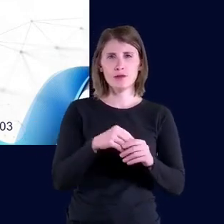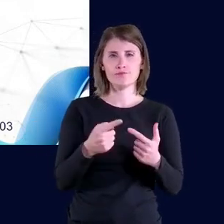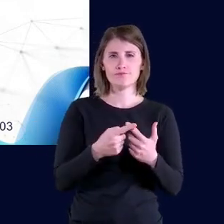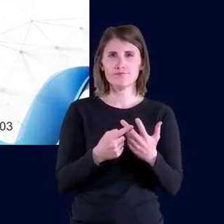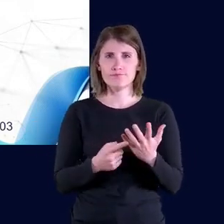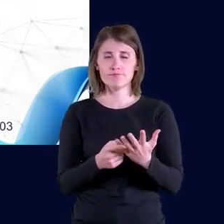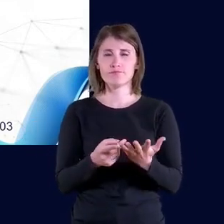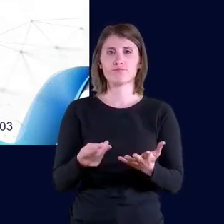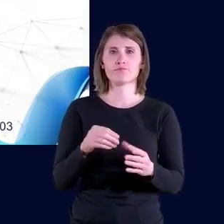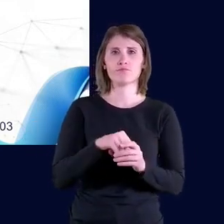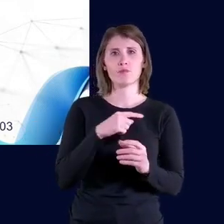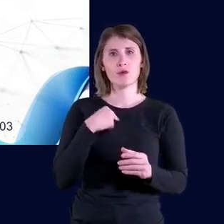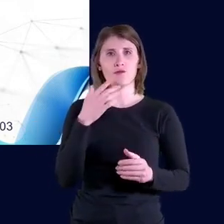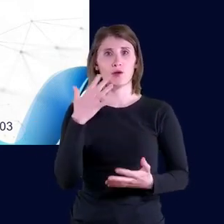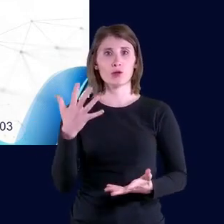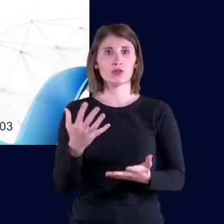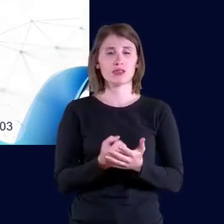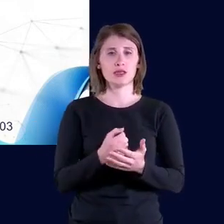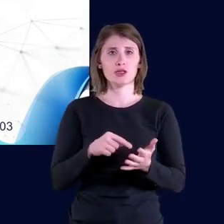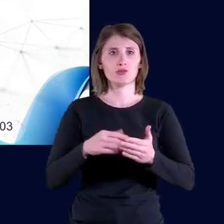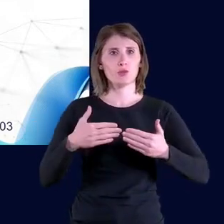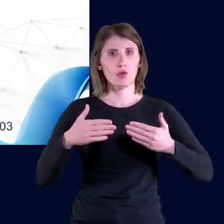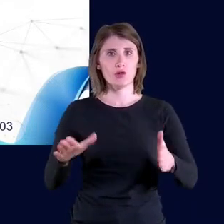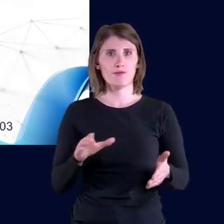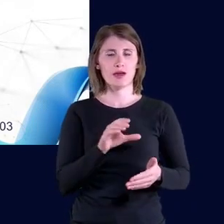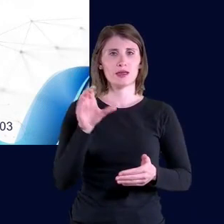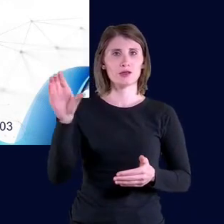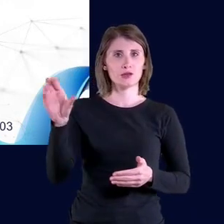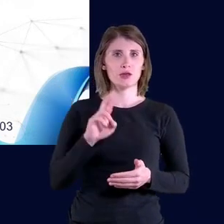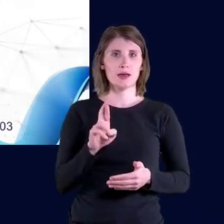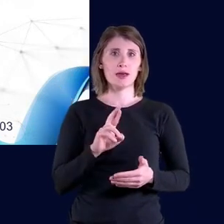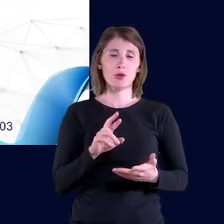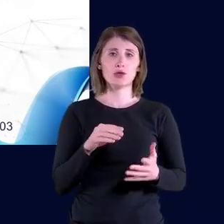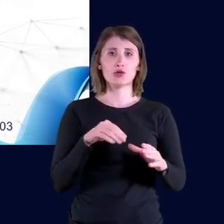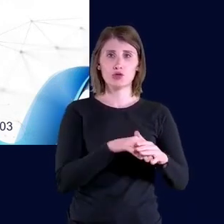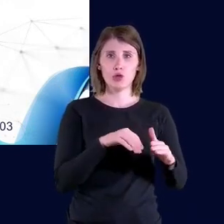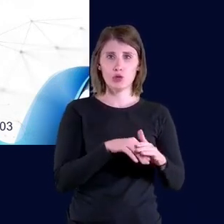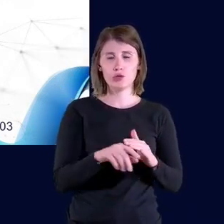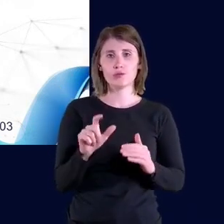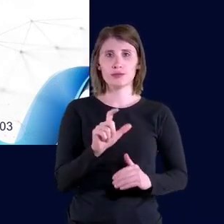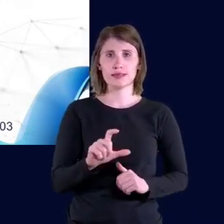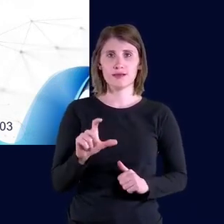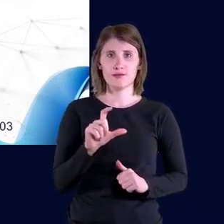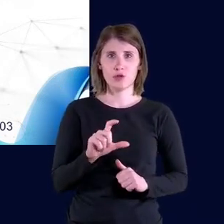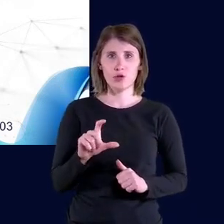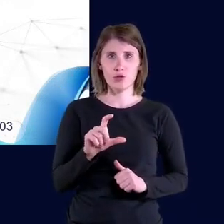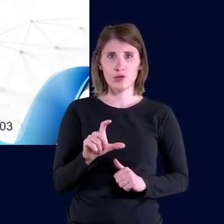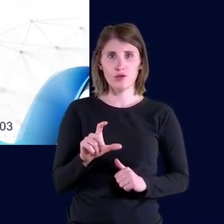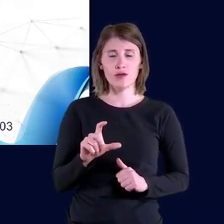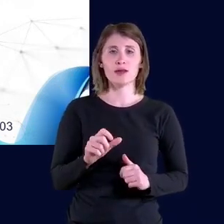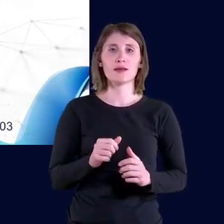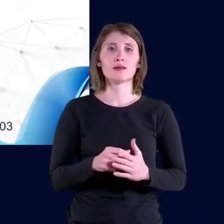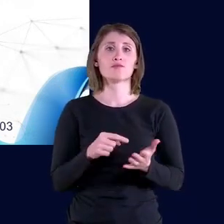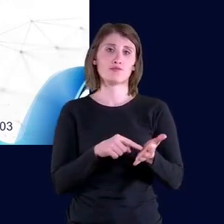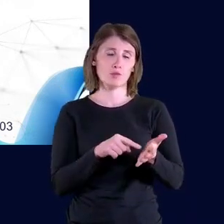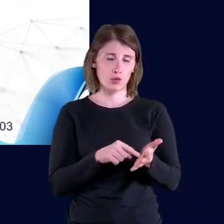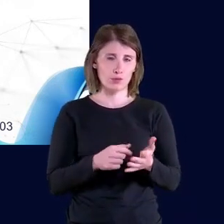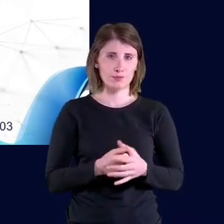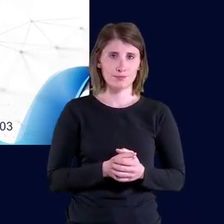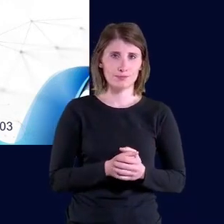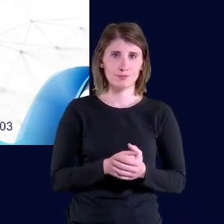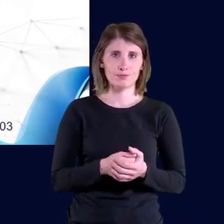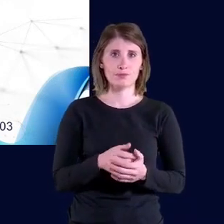zostały wykorzystane w otwartym zasobie repozytorium cyfrowych No repozytorium cyfrowych to